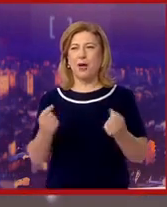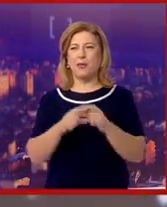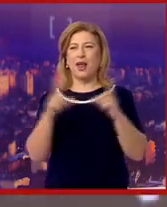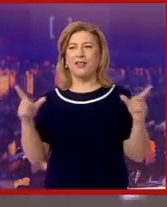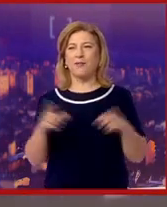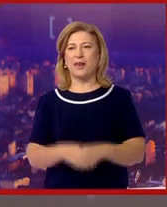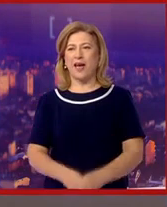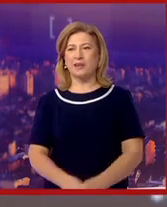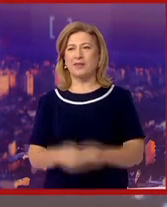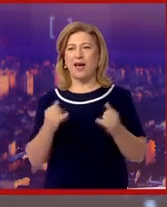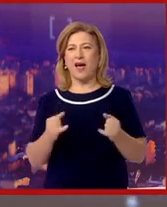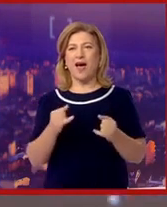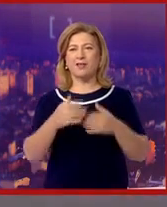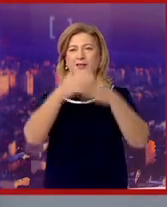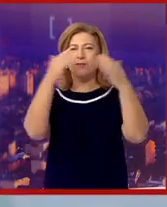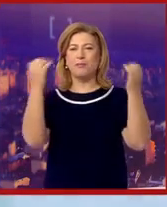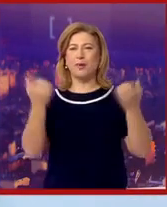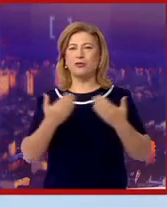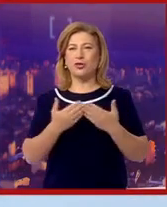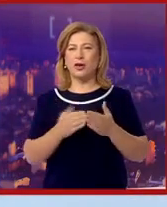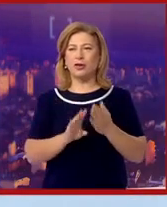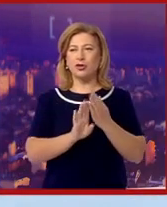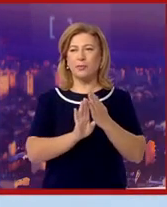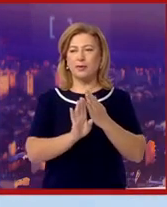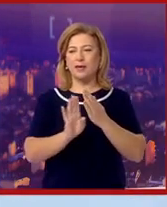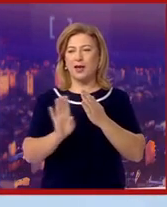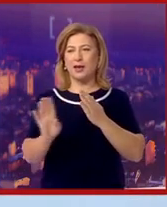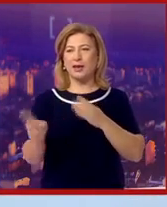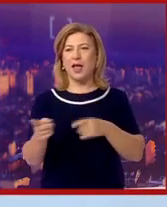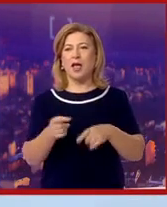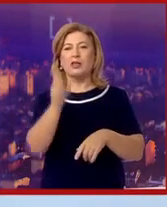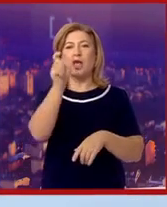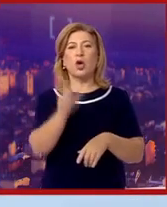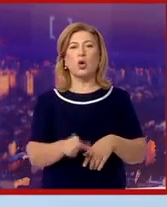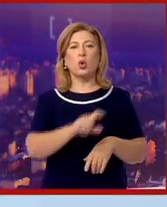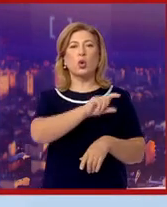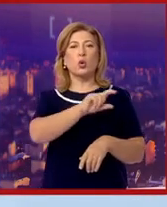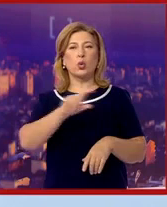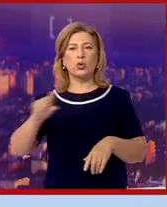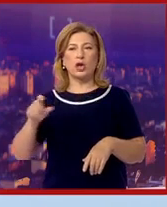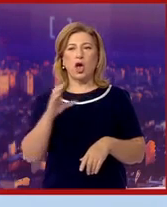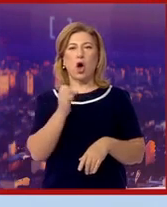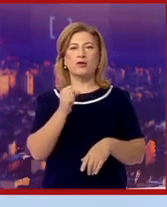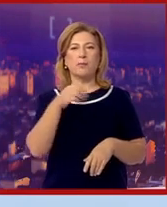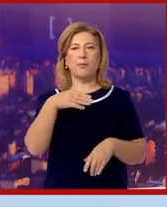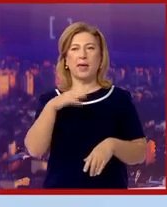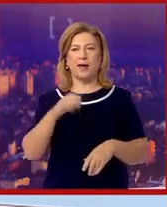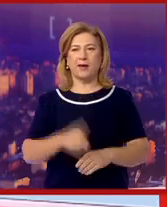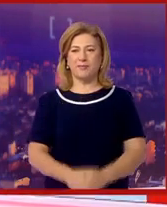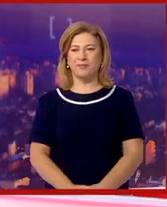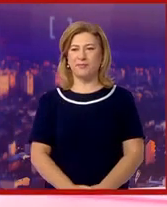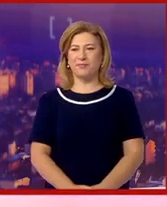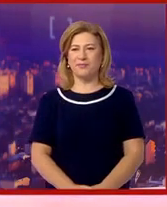Bună dimineața! Astăzi pe cer începe să se alinieze crucea cosmică prin cuadratura dintre Soare și Jupiter, dar și Marte și